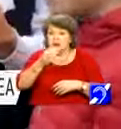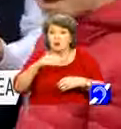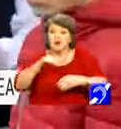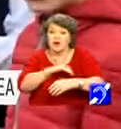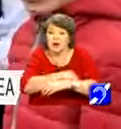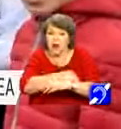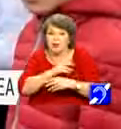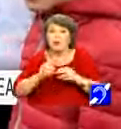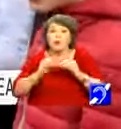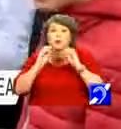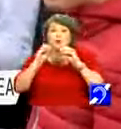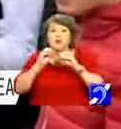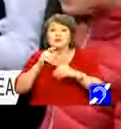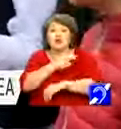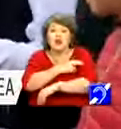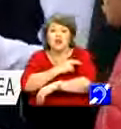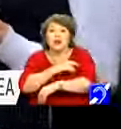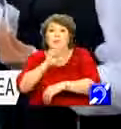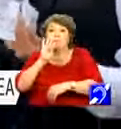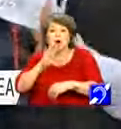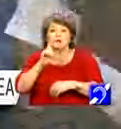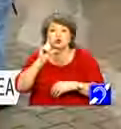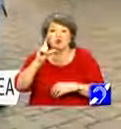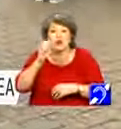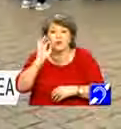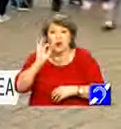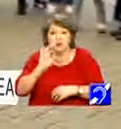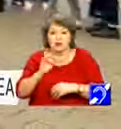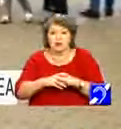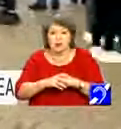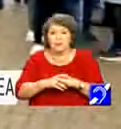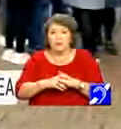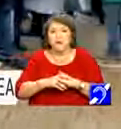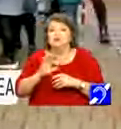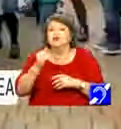de la liceul din Marginea este de 47%,